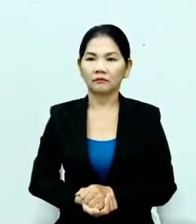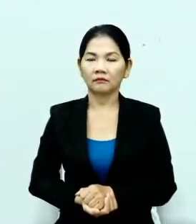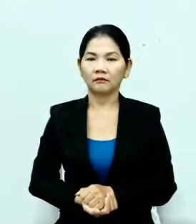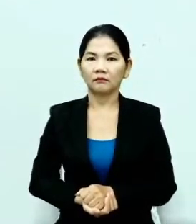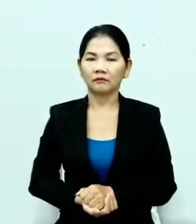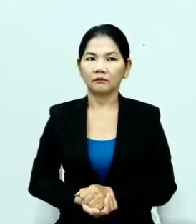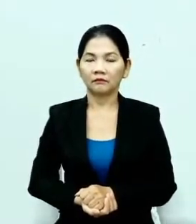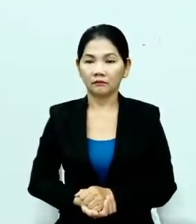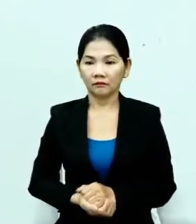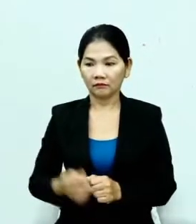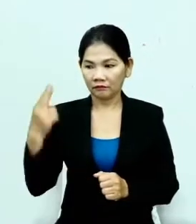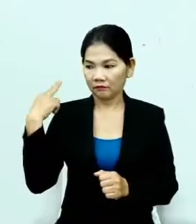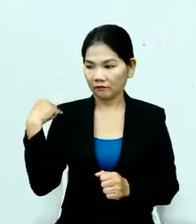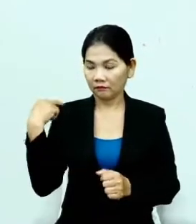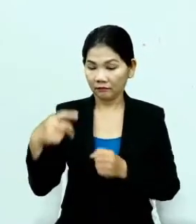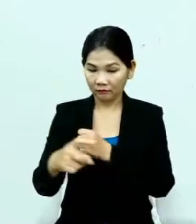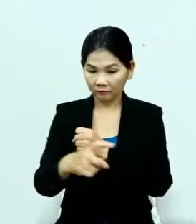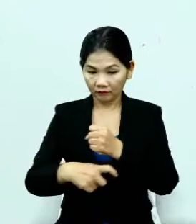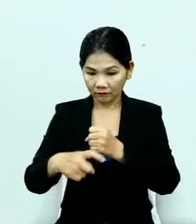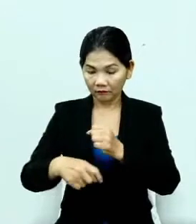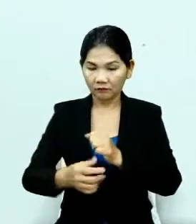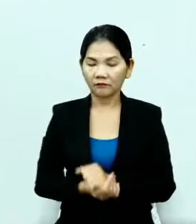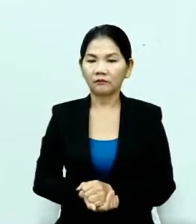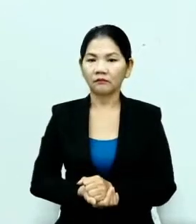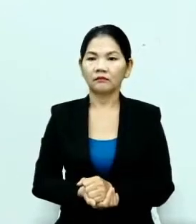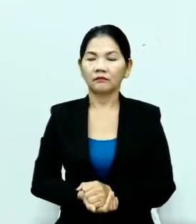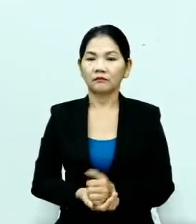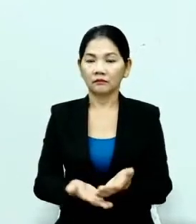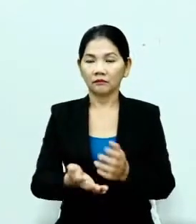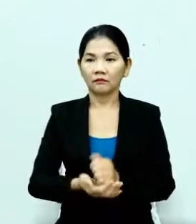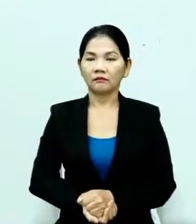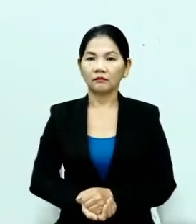chết đừng miên tò bài tòn bài ní chết nhắn chết mày con